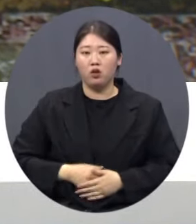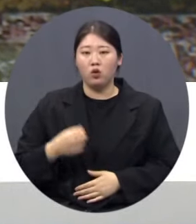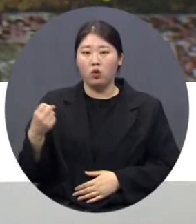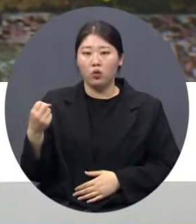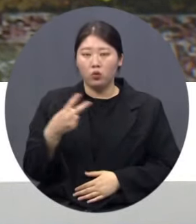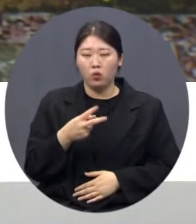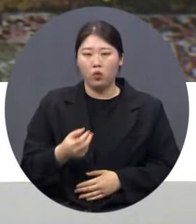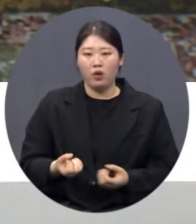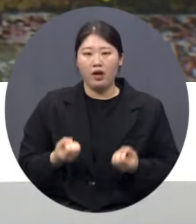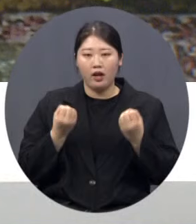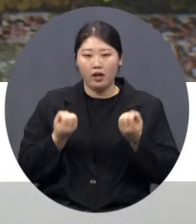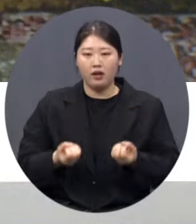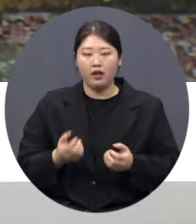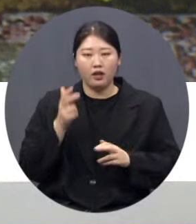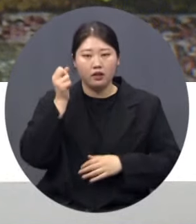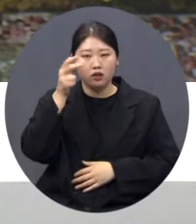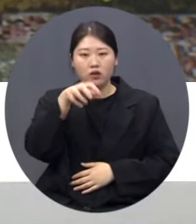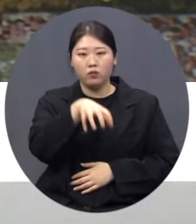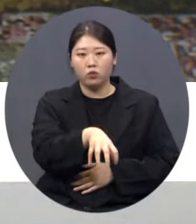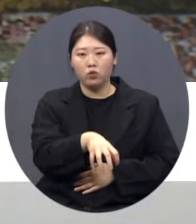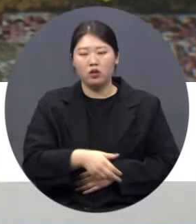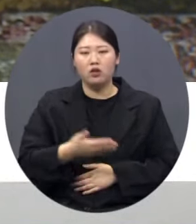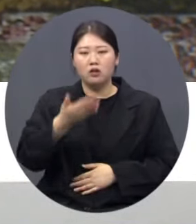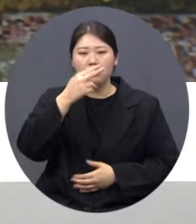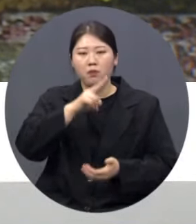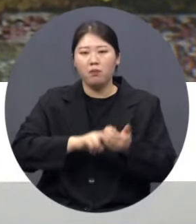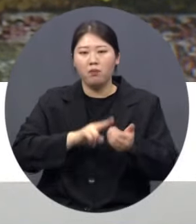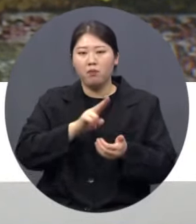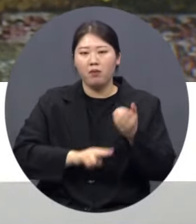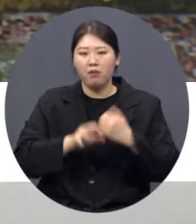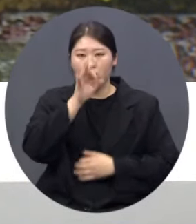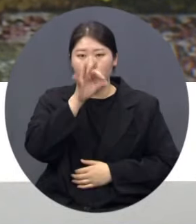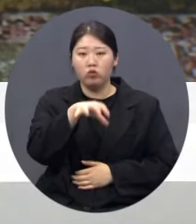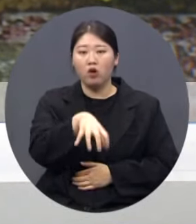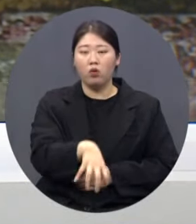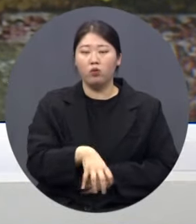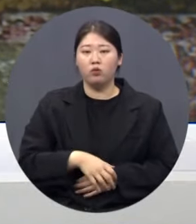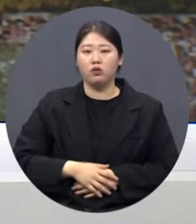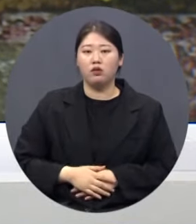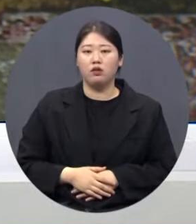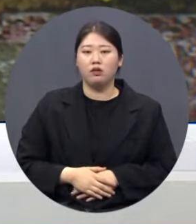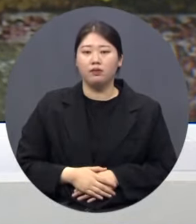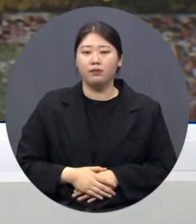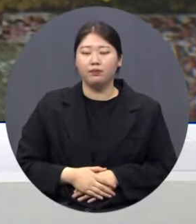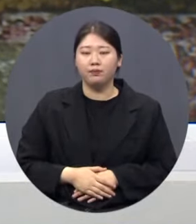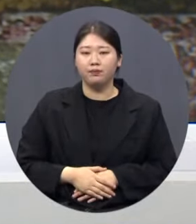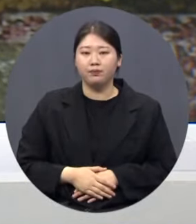해당 사업장은 음식을 판매할 수 없는 곳이었습니다 이따금